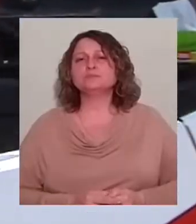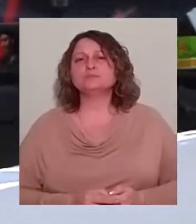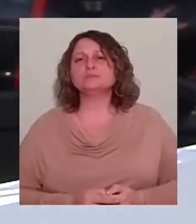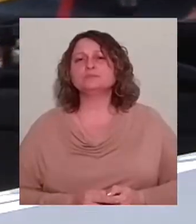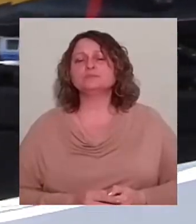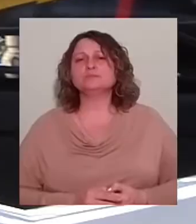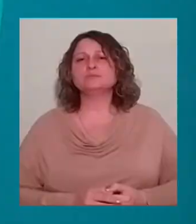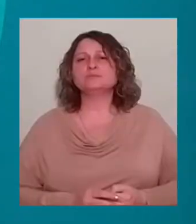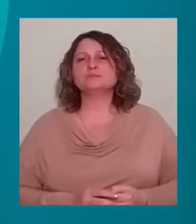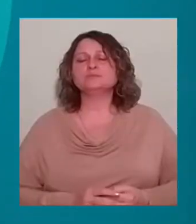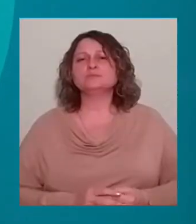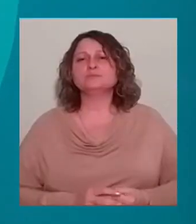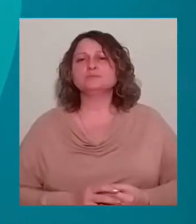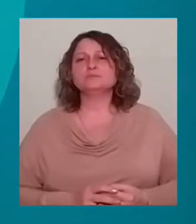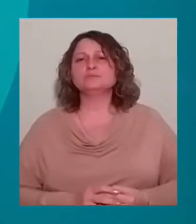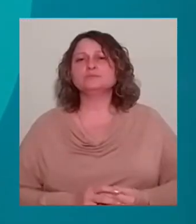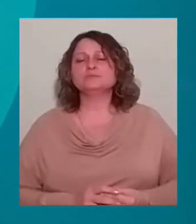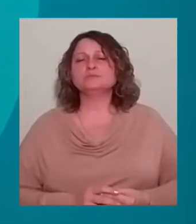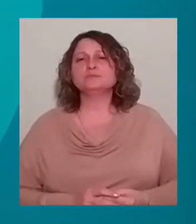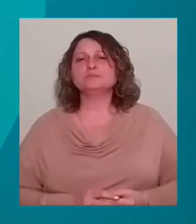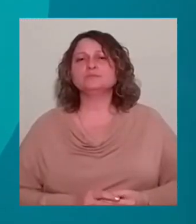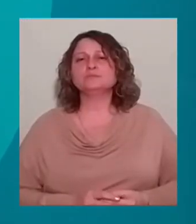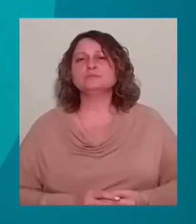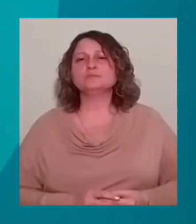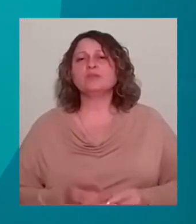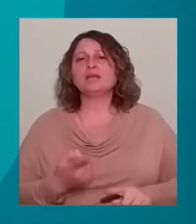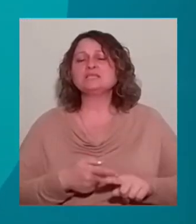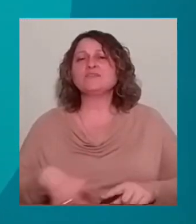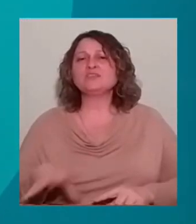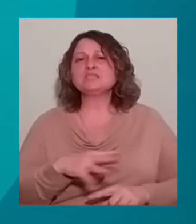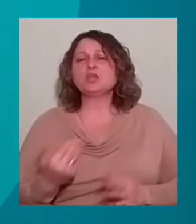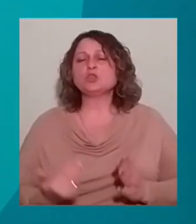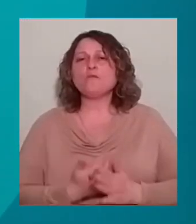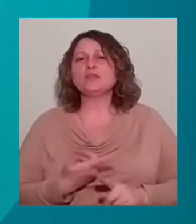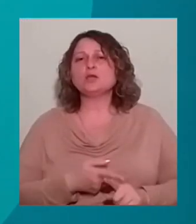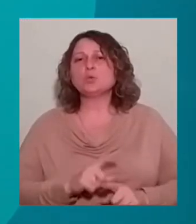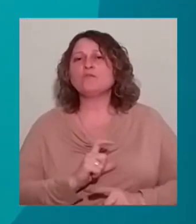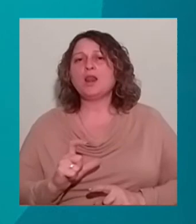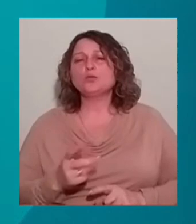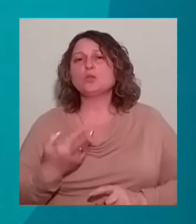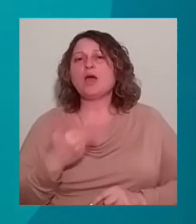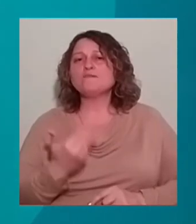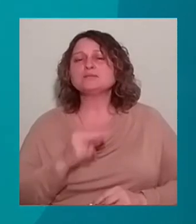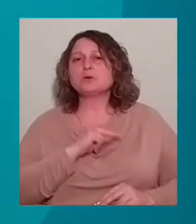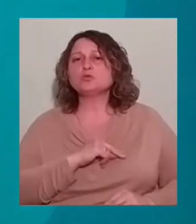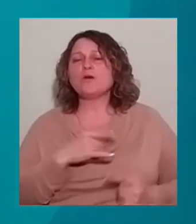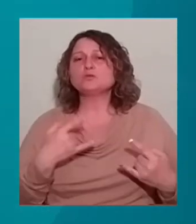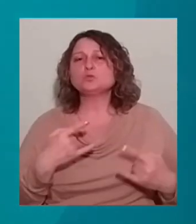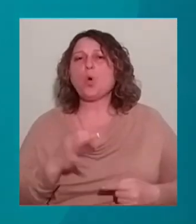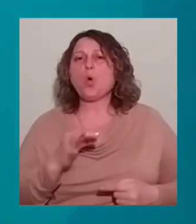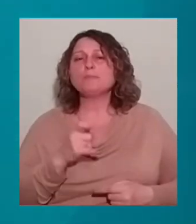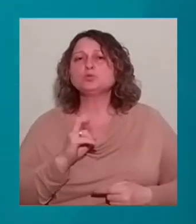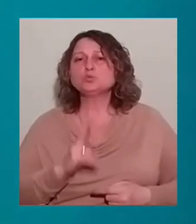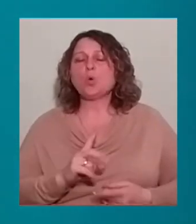на Суспільному. Одеса. І це всі новини на цю хвилину. В студії для вас працювала ведуча Ольга